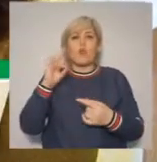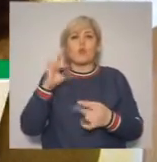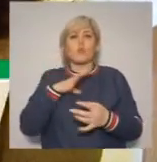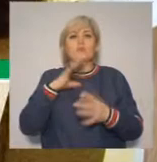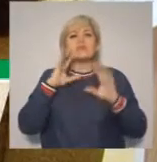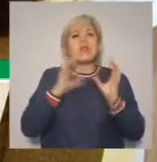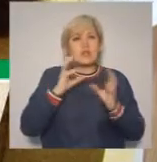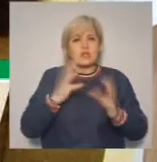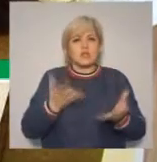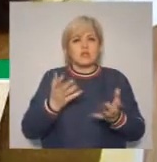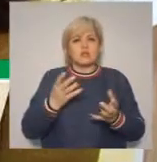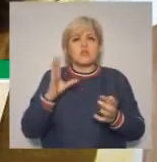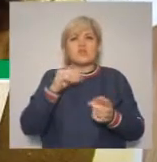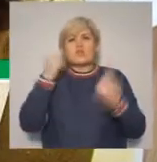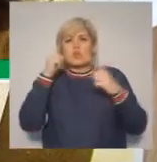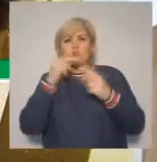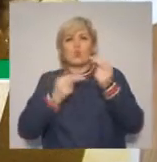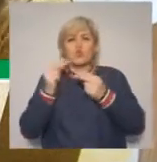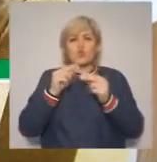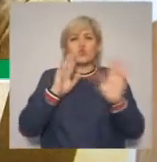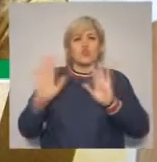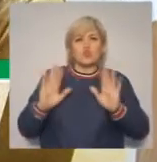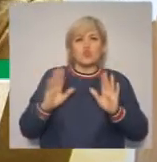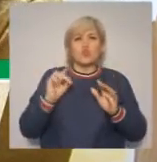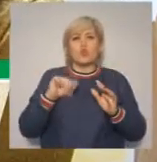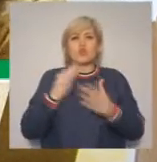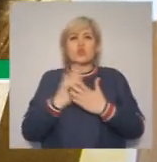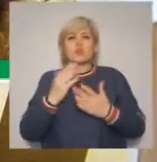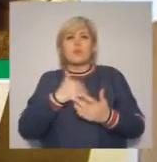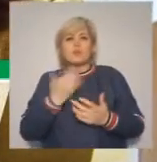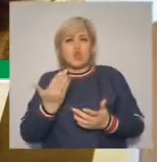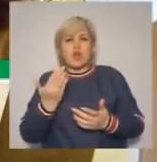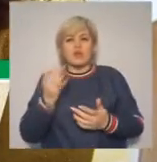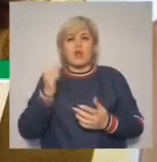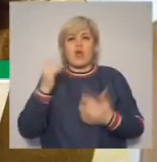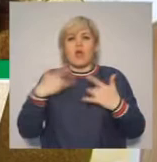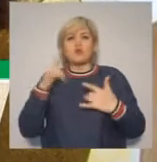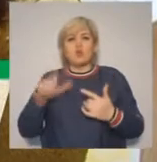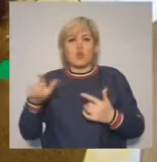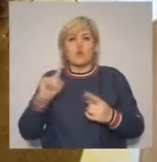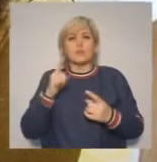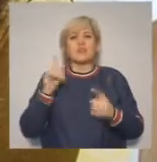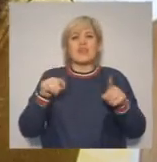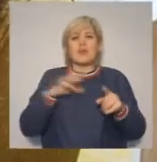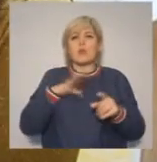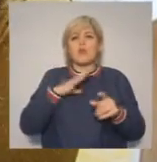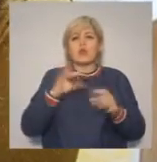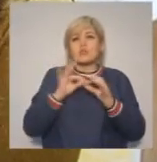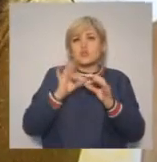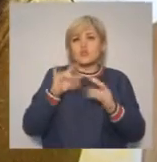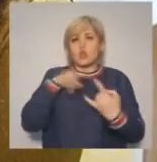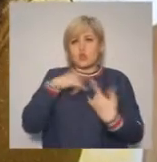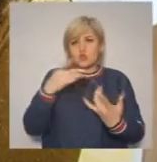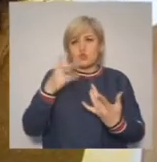оно сохранялось. То есть вот все задумки художника, режиссера, то есть и пожелания актеров, потому что иногда